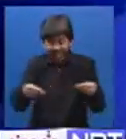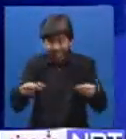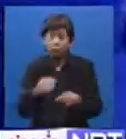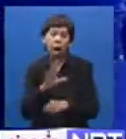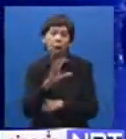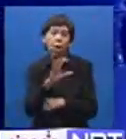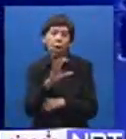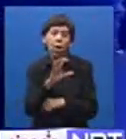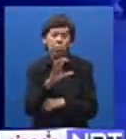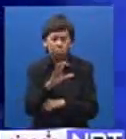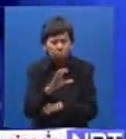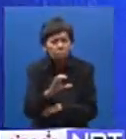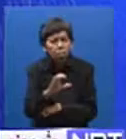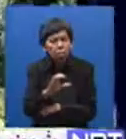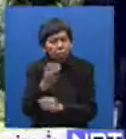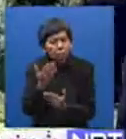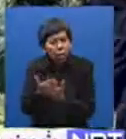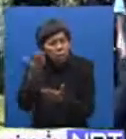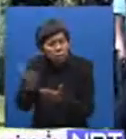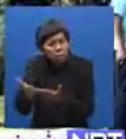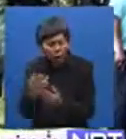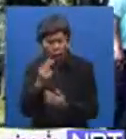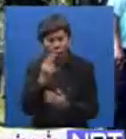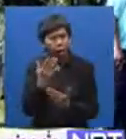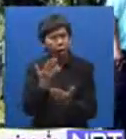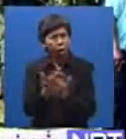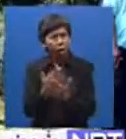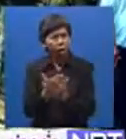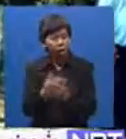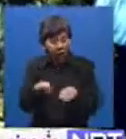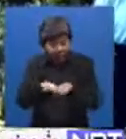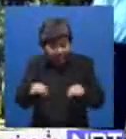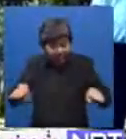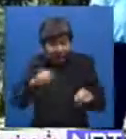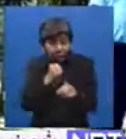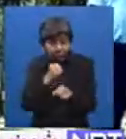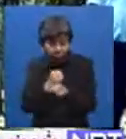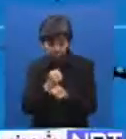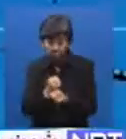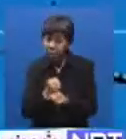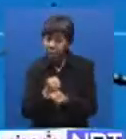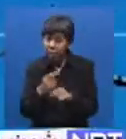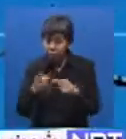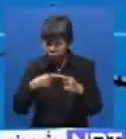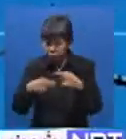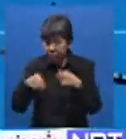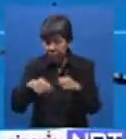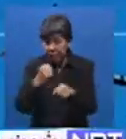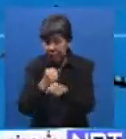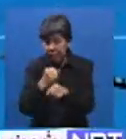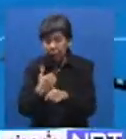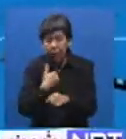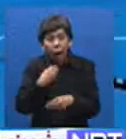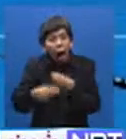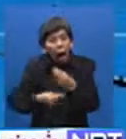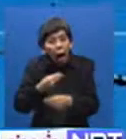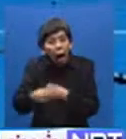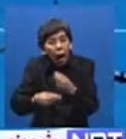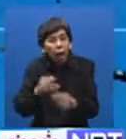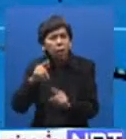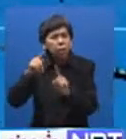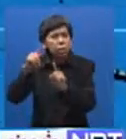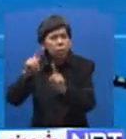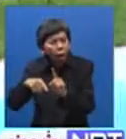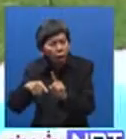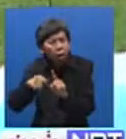500บาทแต่ในกระบวนการจัดจ้างกลับพบว่าแผ่นปูพื้นสนามโพลีพรอพไพลินโคโพลิเมอร์ขายอยู่ที่แผ่นละ